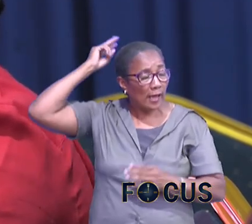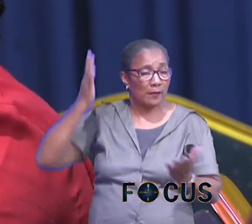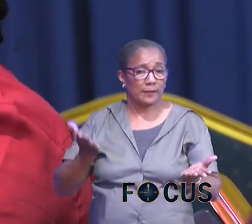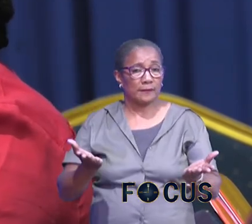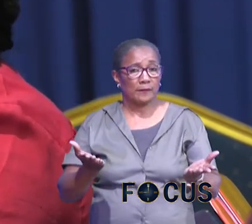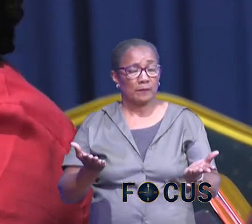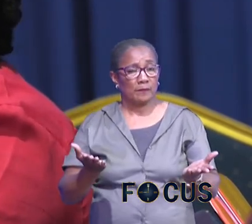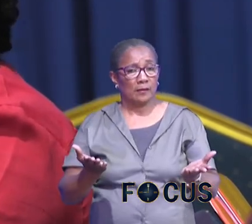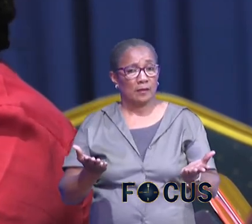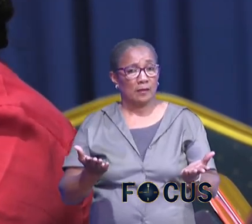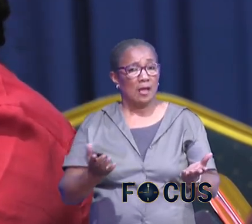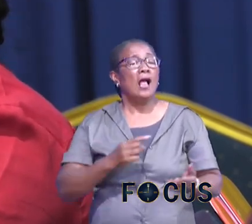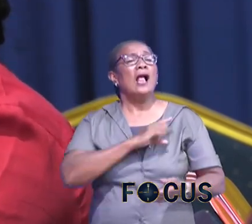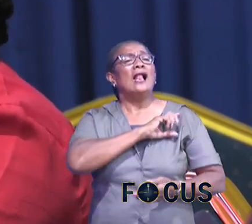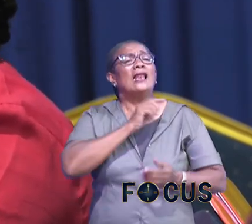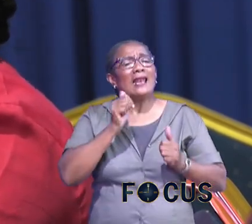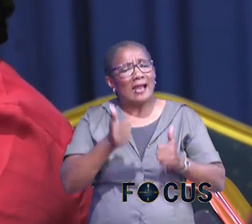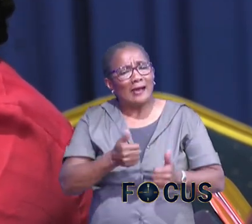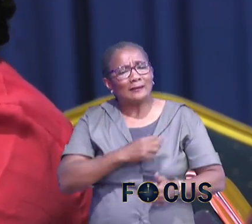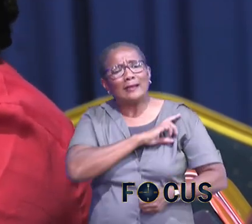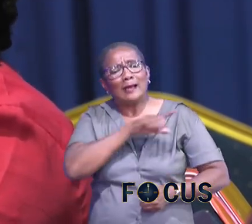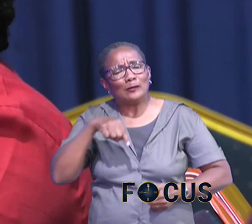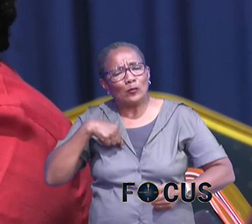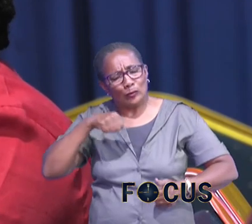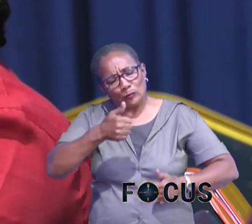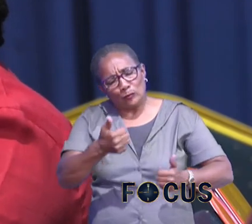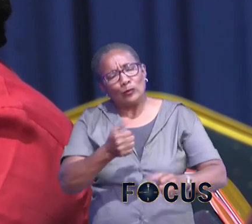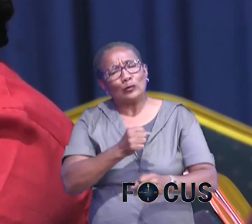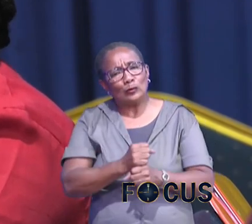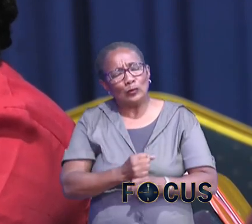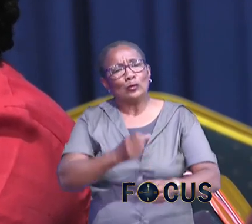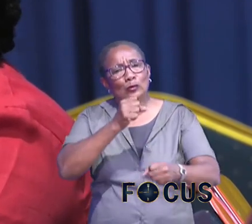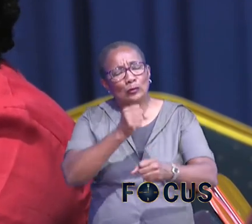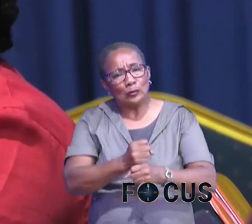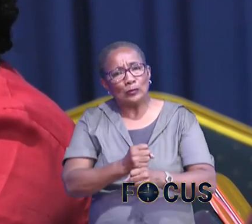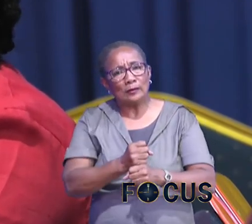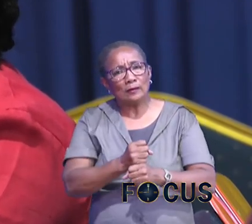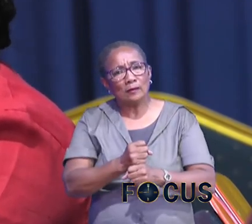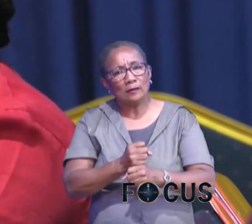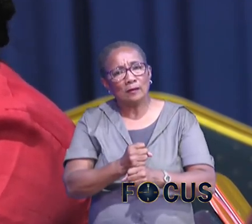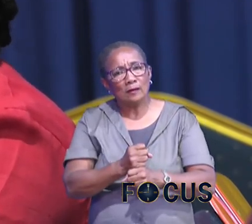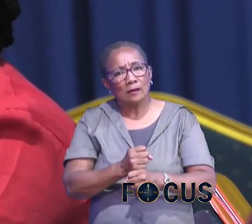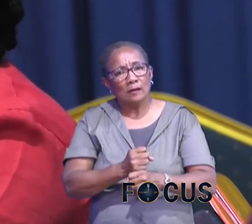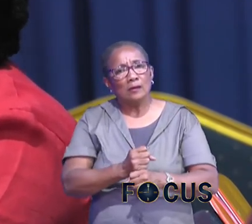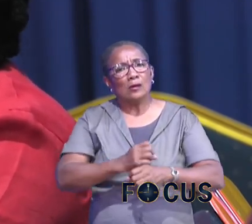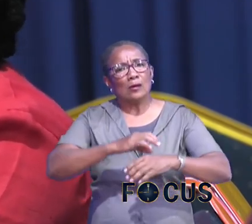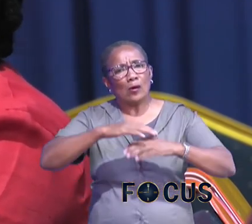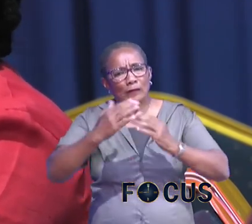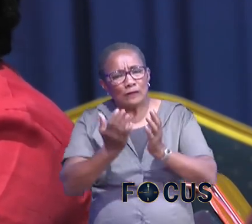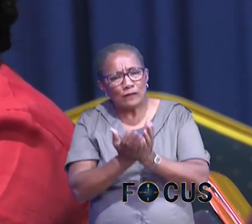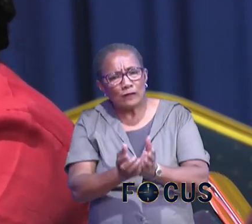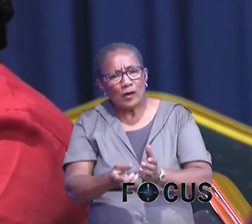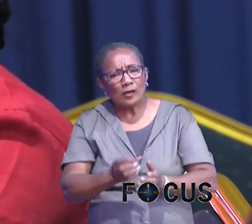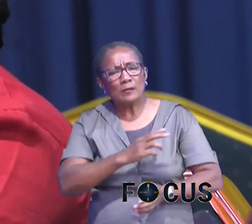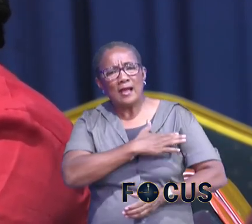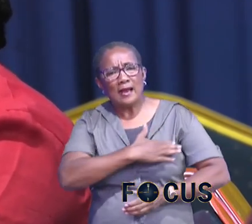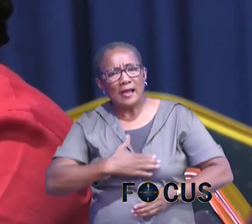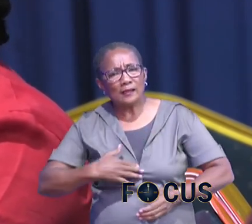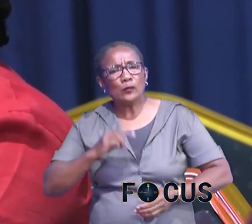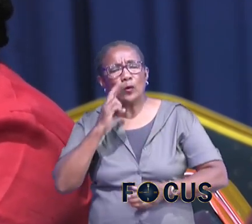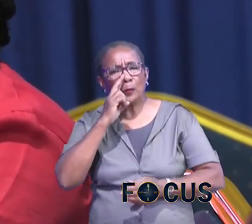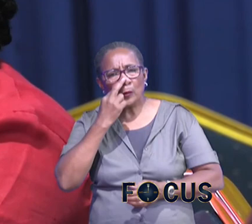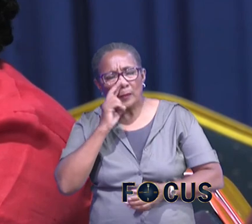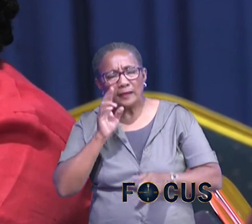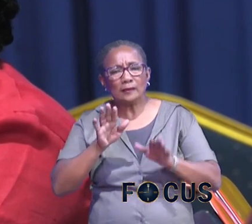Toch? Dan laten we het goed doen. Laten we het doen conform. En laten we ook proberen te wachten.